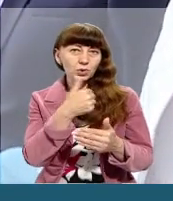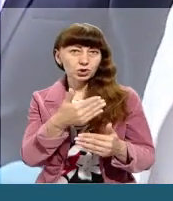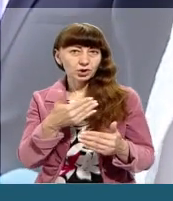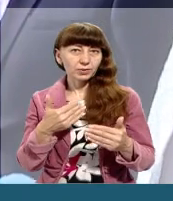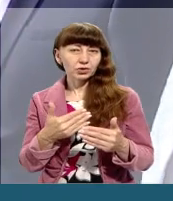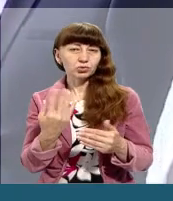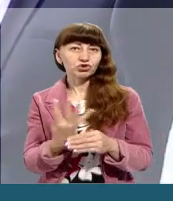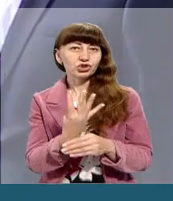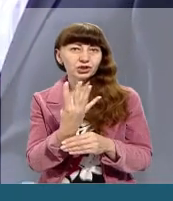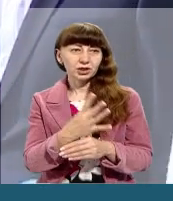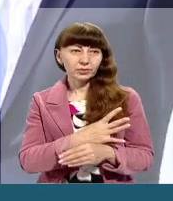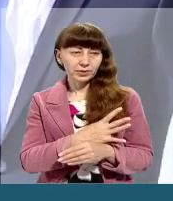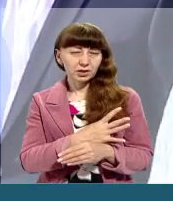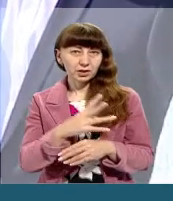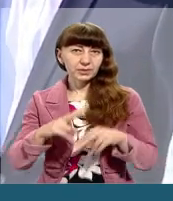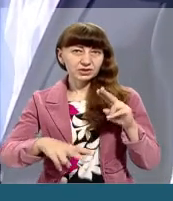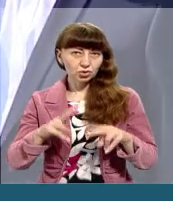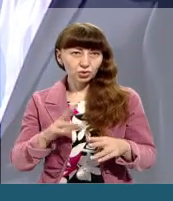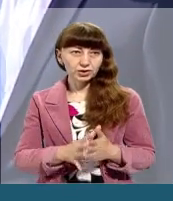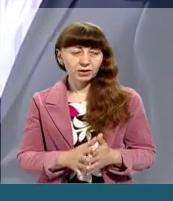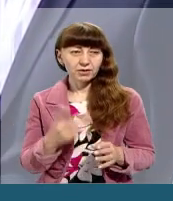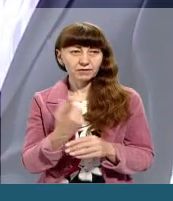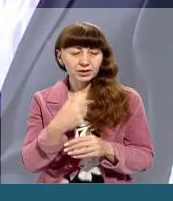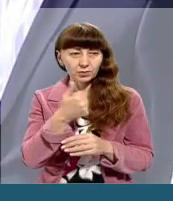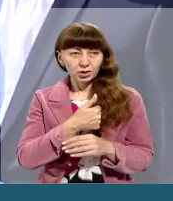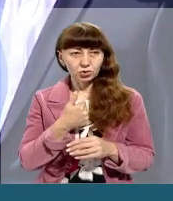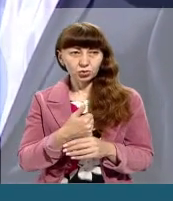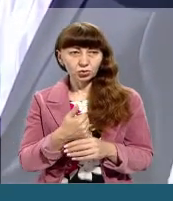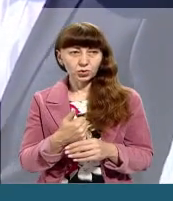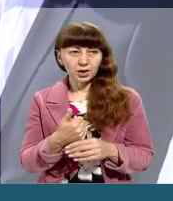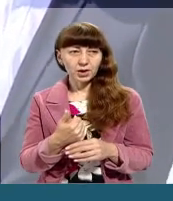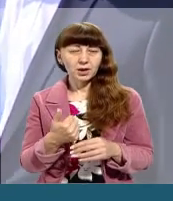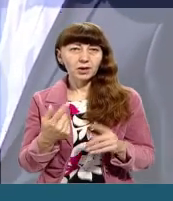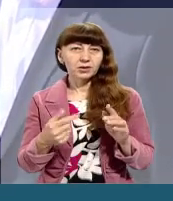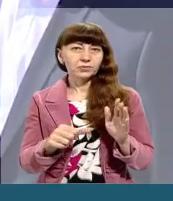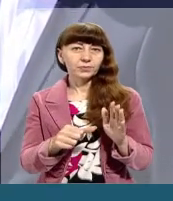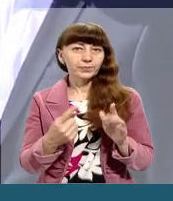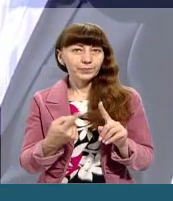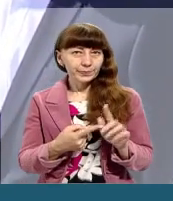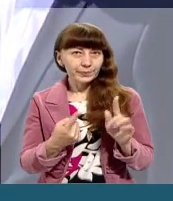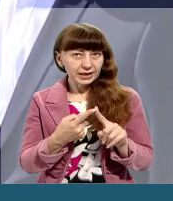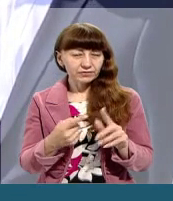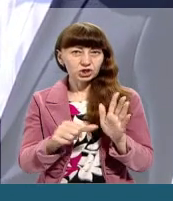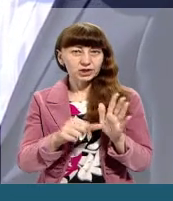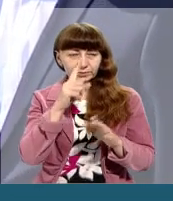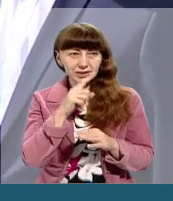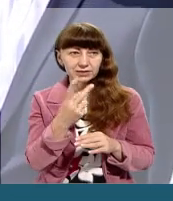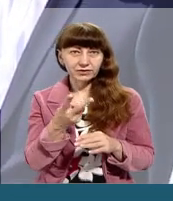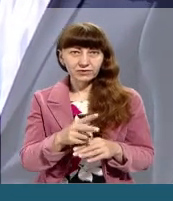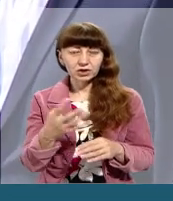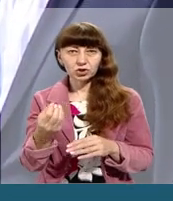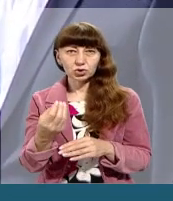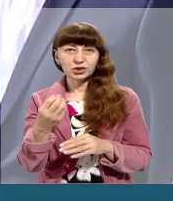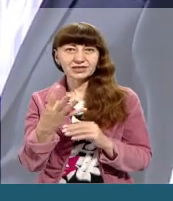объекта медицинских в сельской местности сдано. Вот в этом году, в первом полугодии, вот 2. Еще у нас